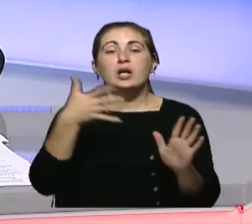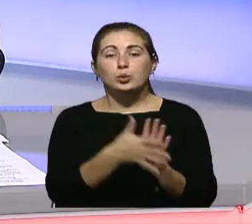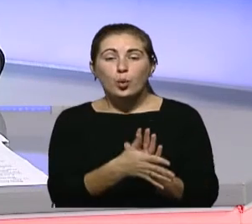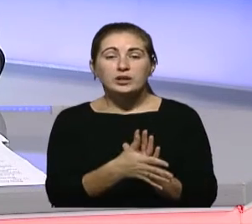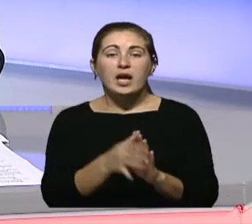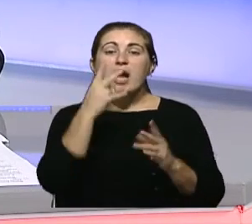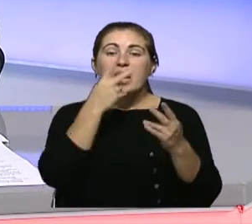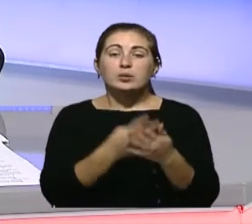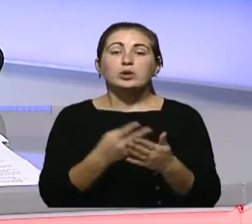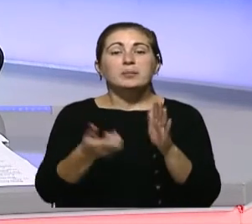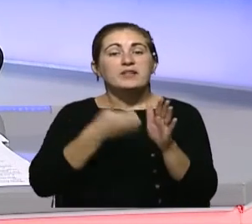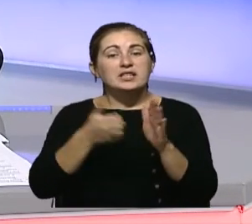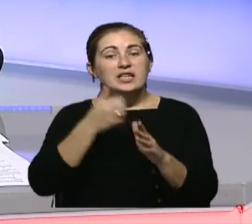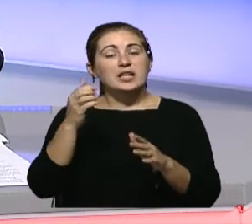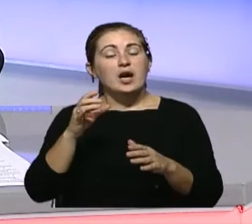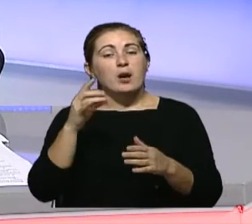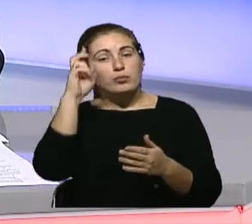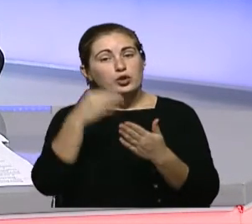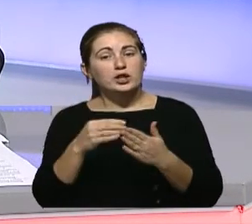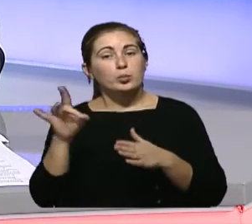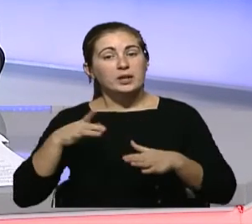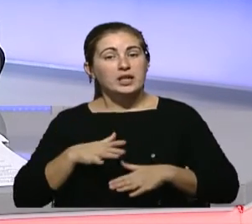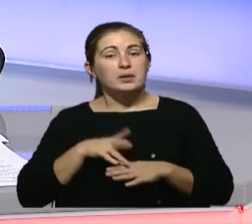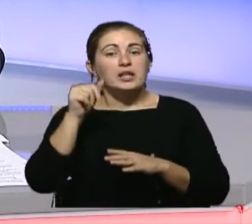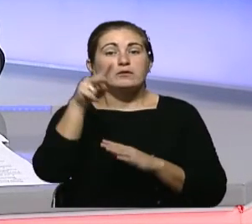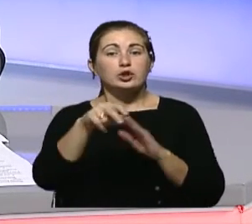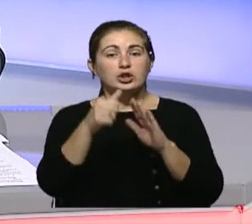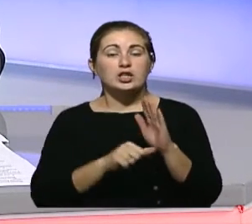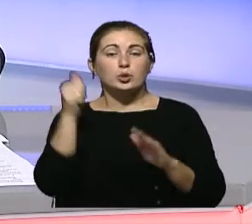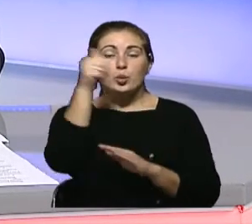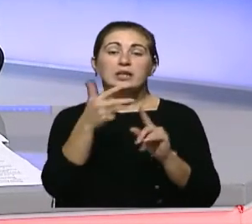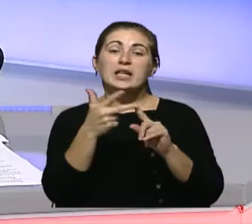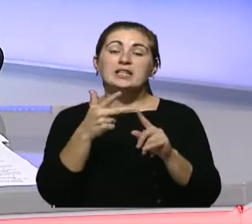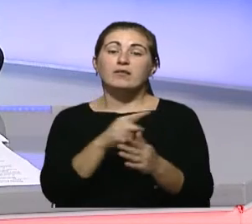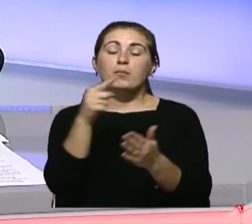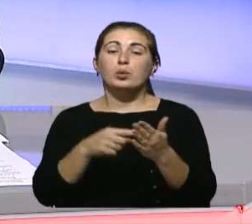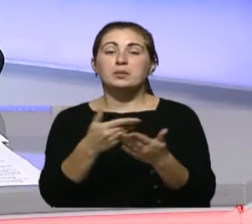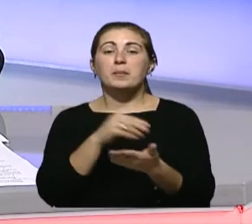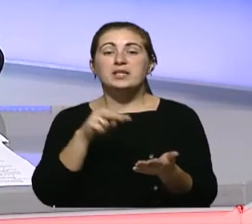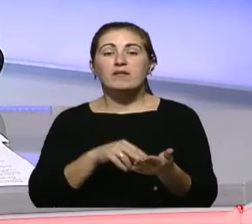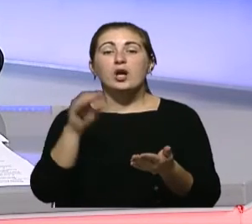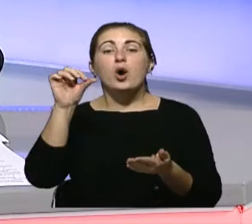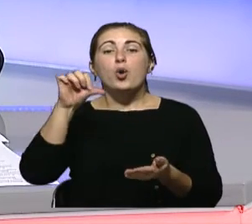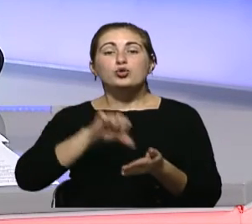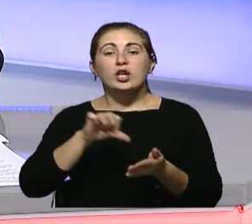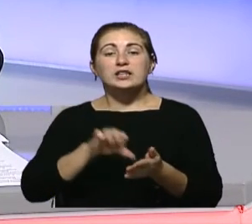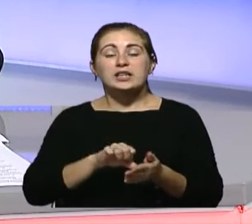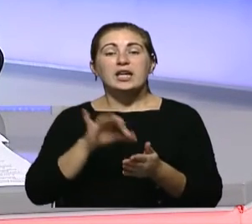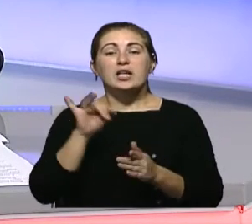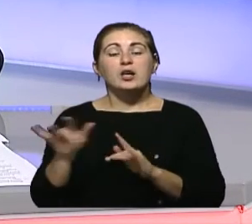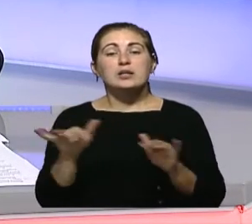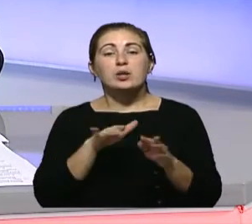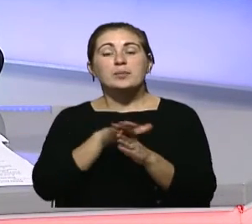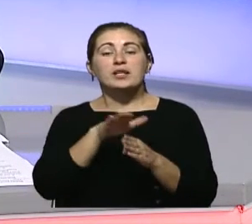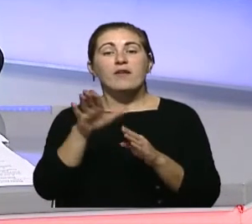рассмотрим дефицит бюджета Республики Крым на 2016 год. Третьим вопросом мы поставили участие и роль исполнительных органов власти